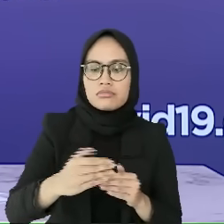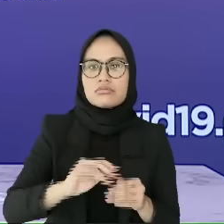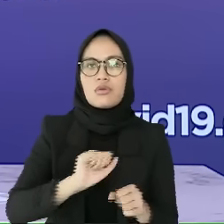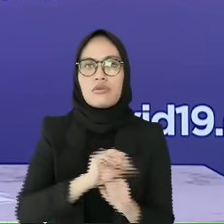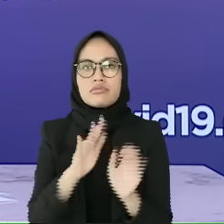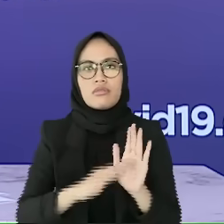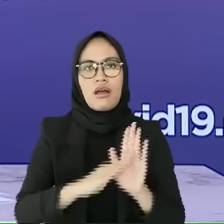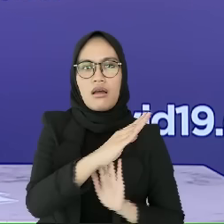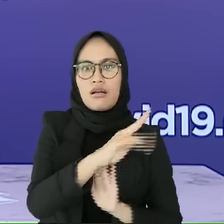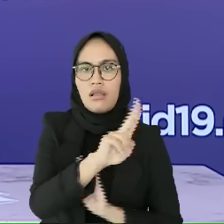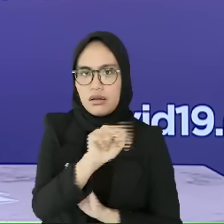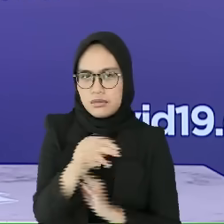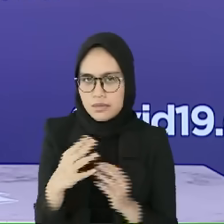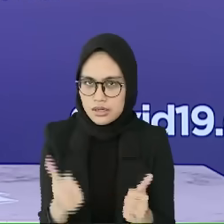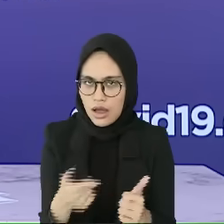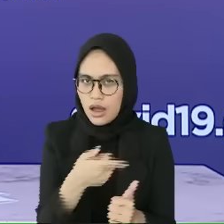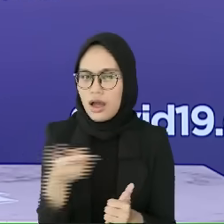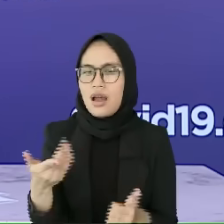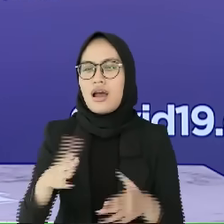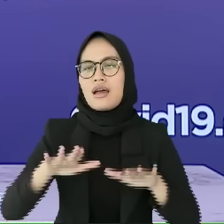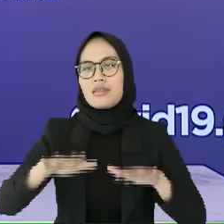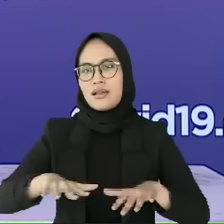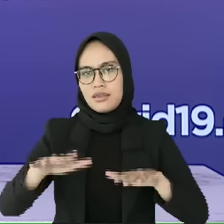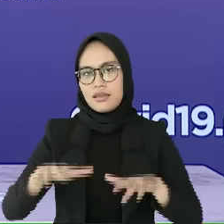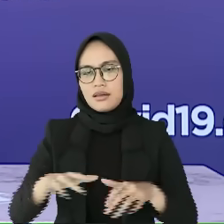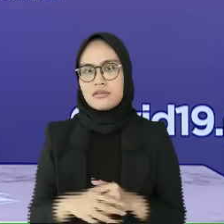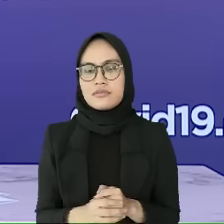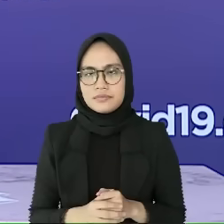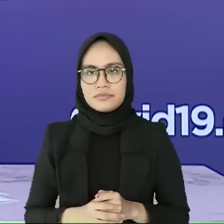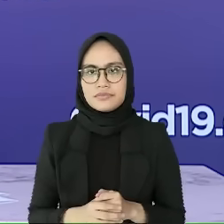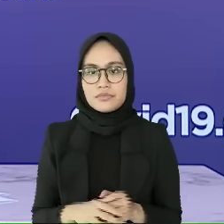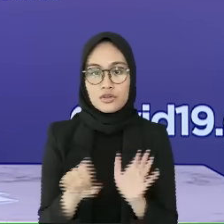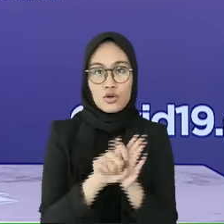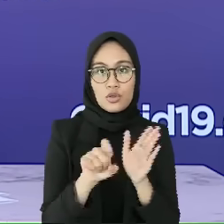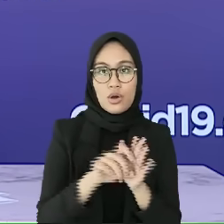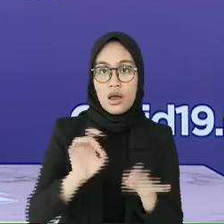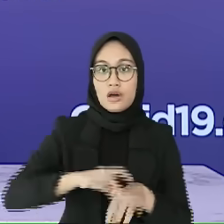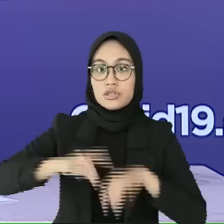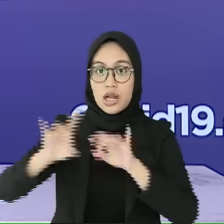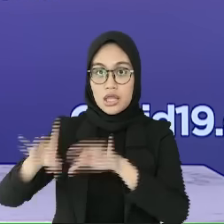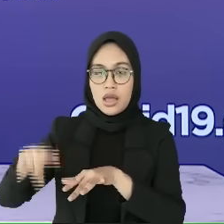ini. Sebagai contoh, Australia yang kasus aktifnya sempat mencapai